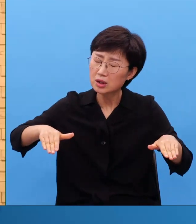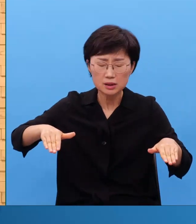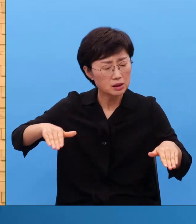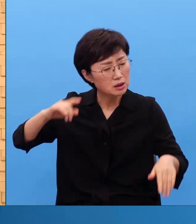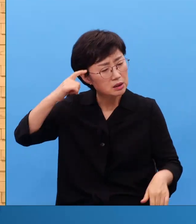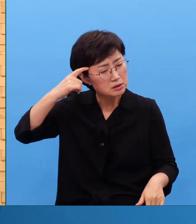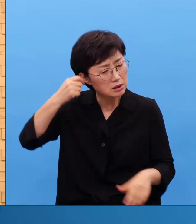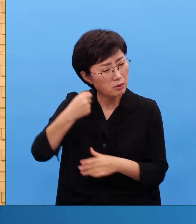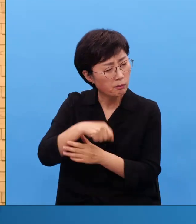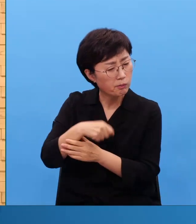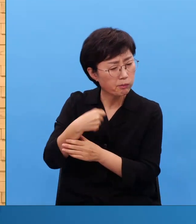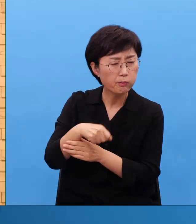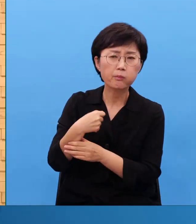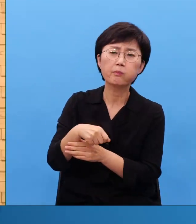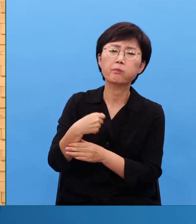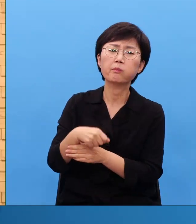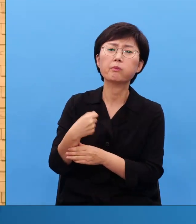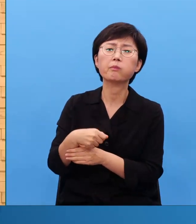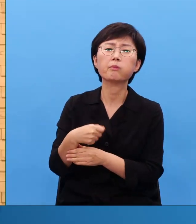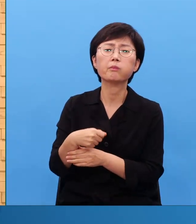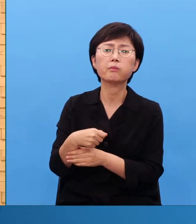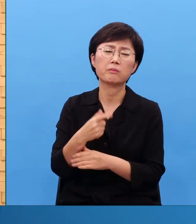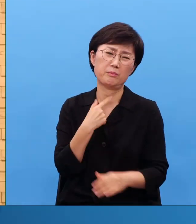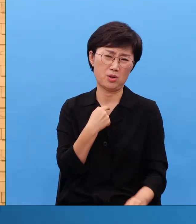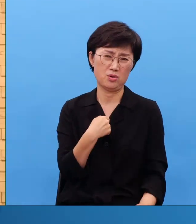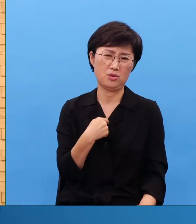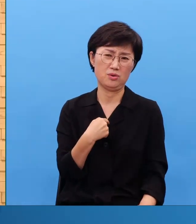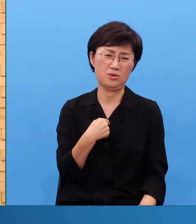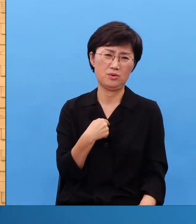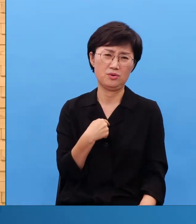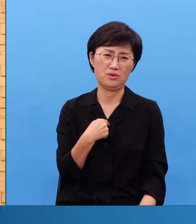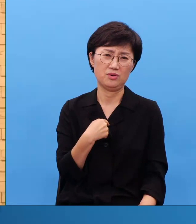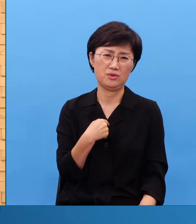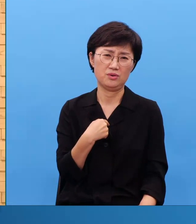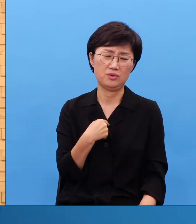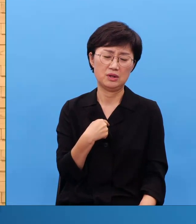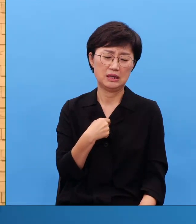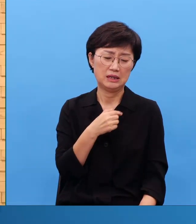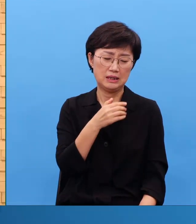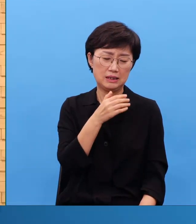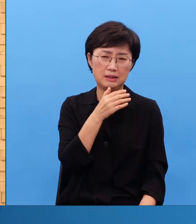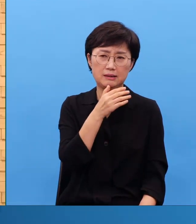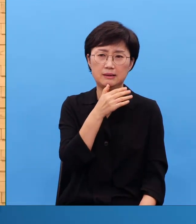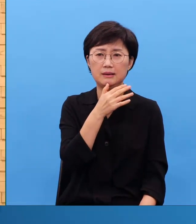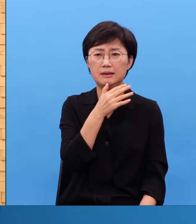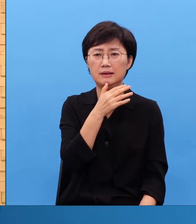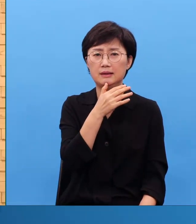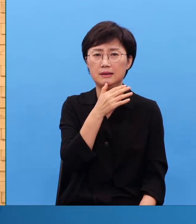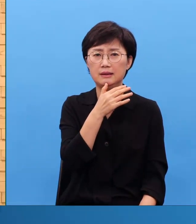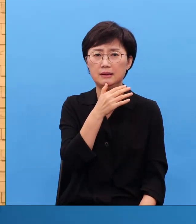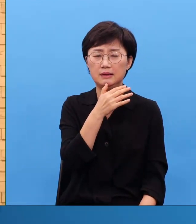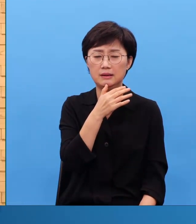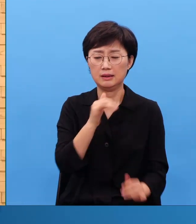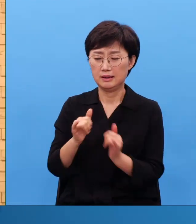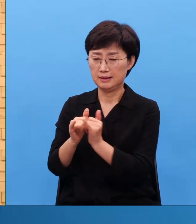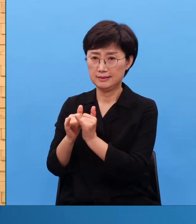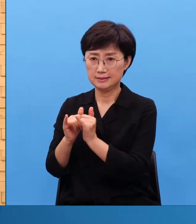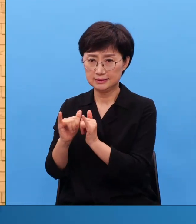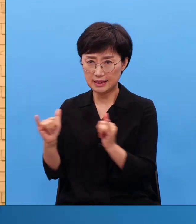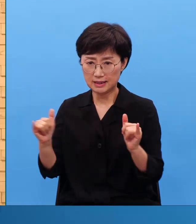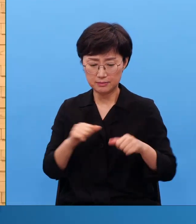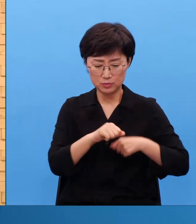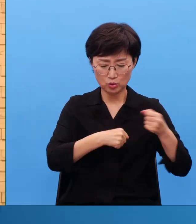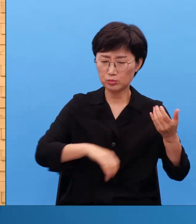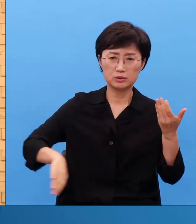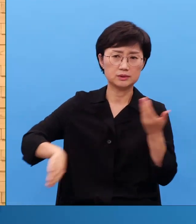하나도 못 찾아내는 거죠. It's because I wasn't able to find these important things. 인간은 짐승하고 다르다. Humans are different